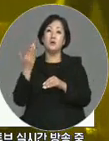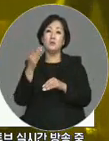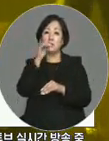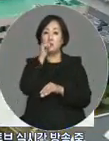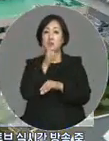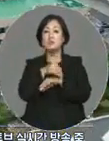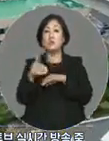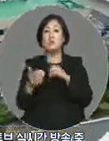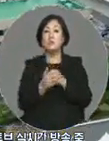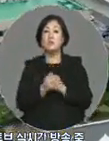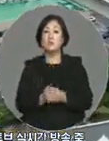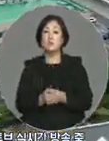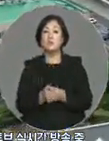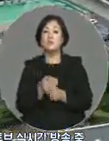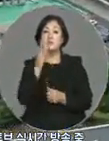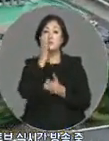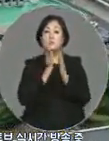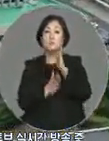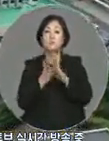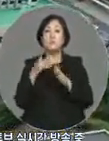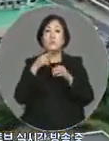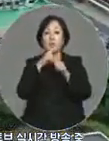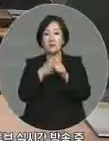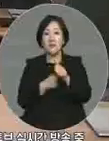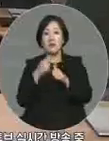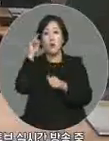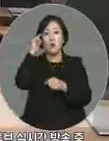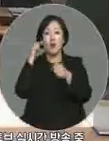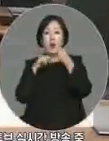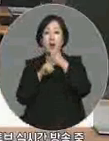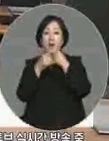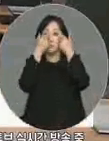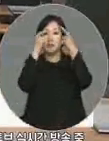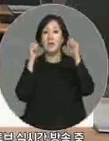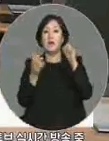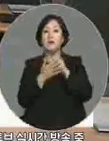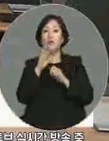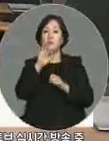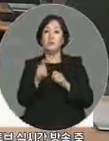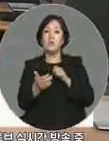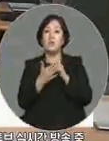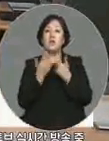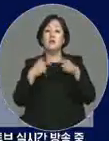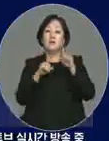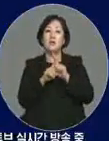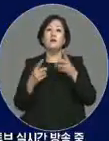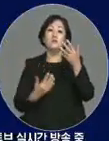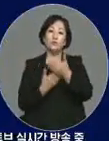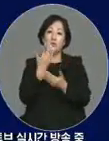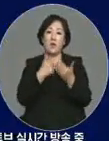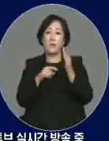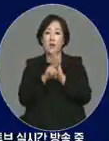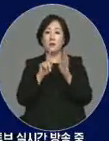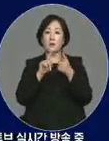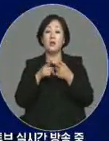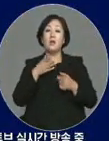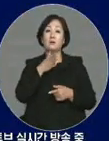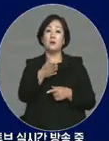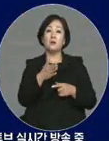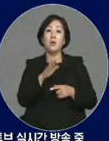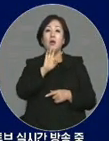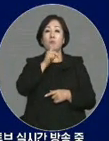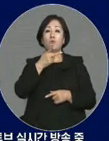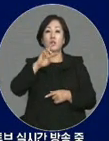있습니다. 울산대는 자연과학대학을 과학기술융합대학으로 개편합니다. 자연과학대학 소속인